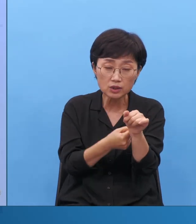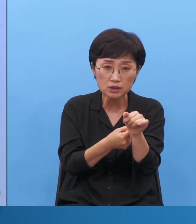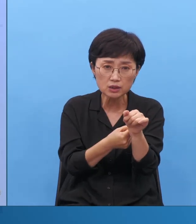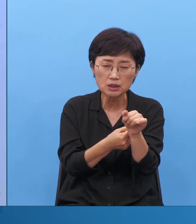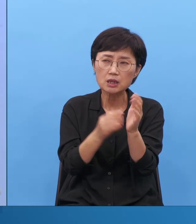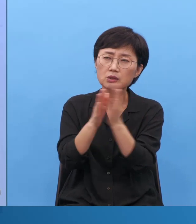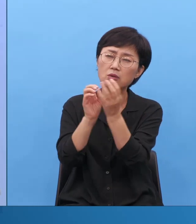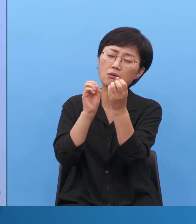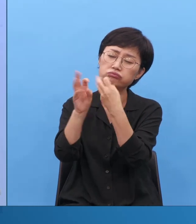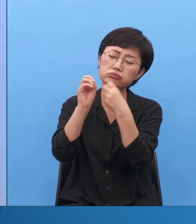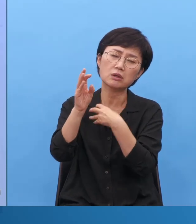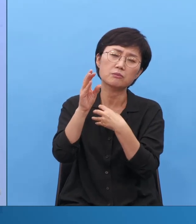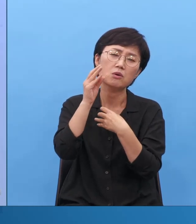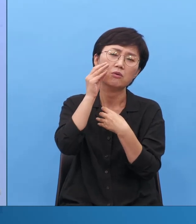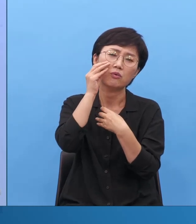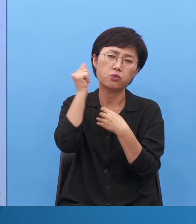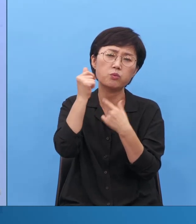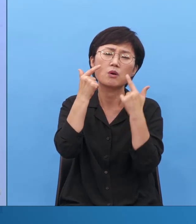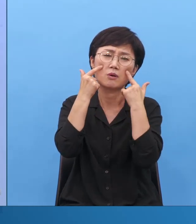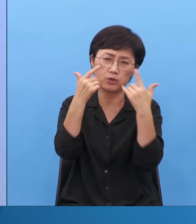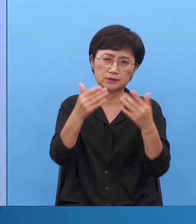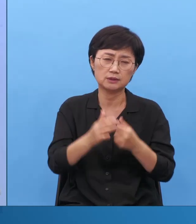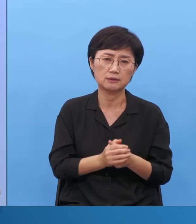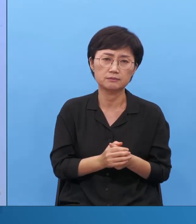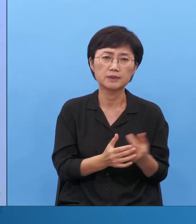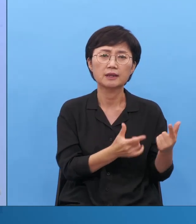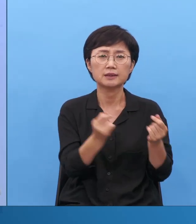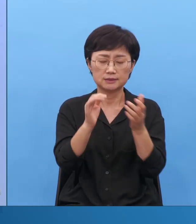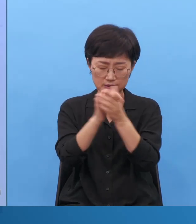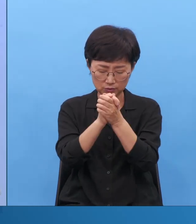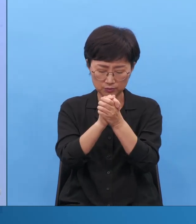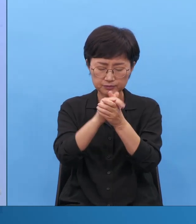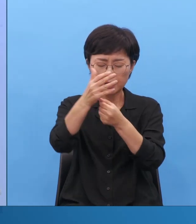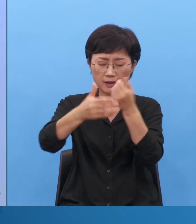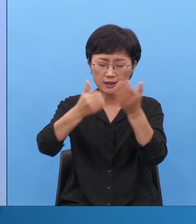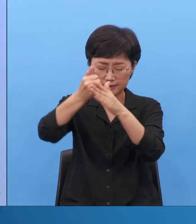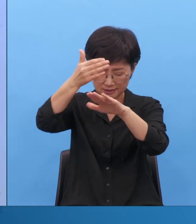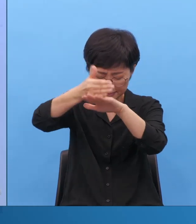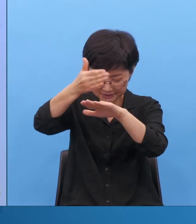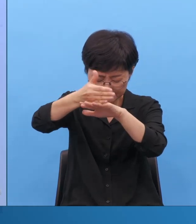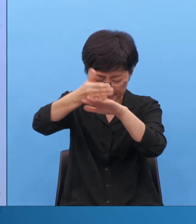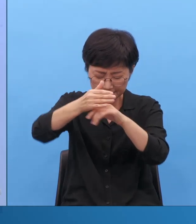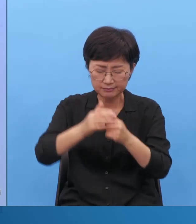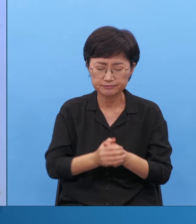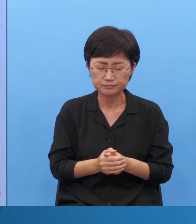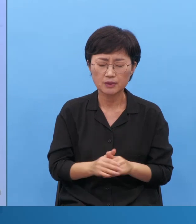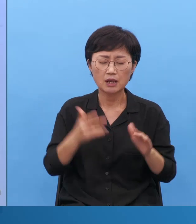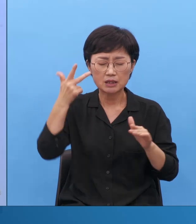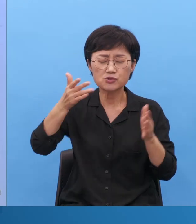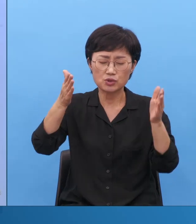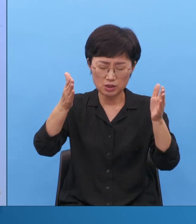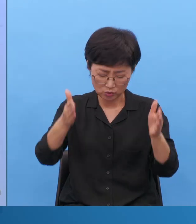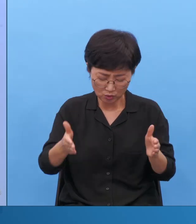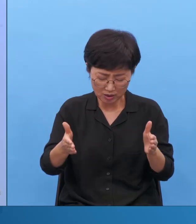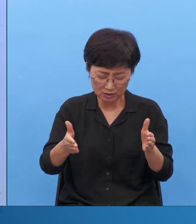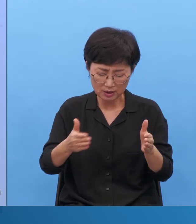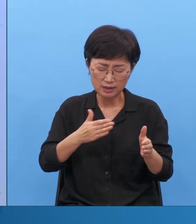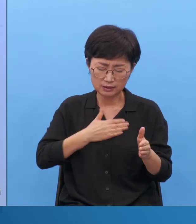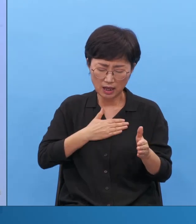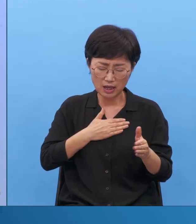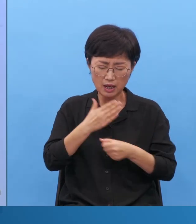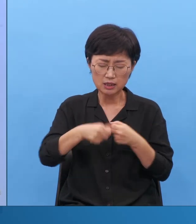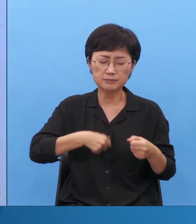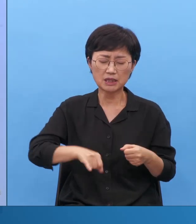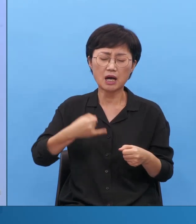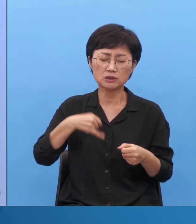earth and the oceans 꼭 and the seas will 체험하세요. arise. May you experience this. 기도하겠습니다. Let's pray. 하나님 감사드립니다. God, we give you 이번 thanks. 주간에 하나님의 자녀의